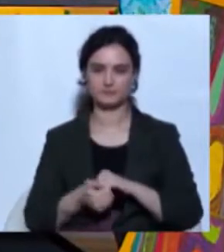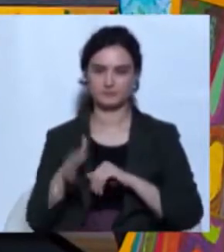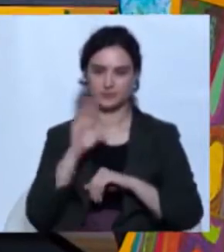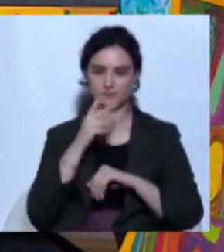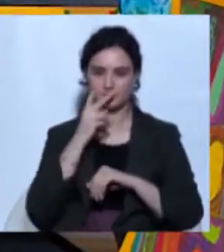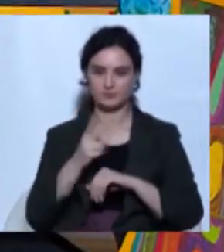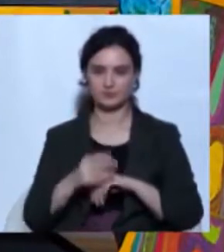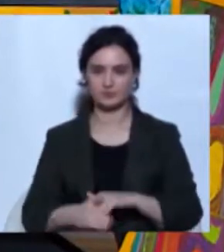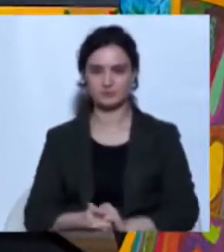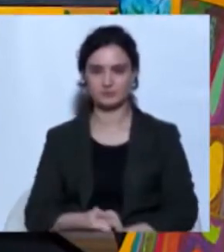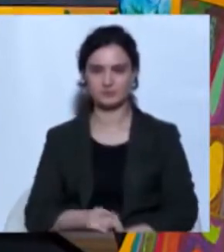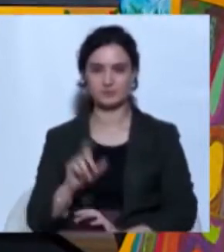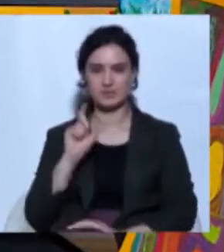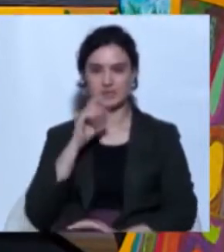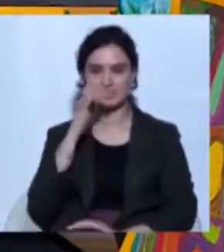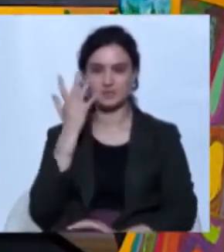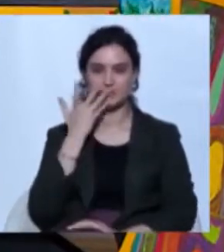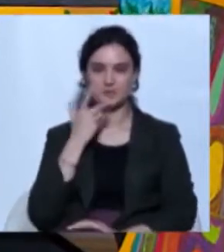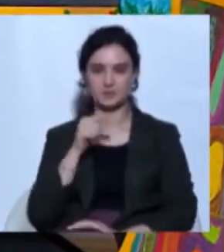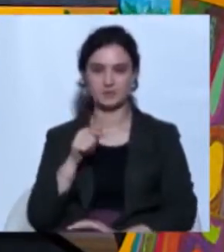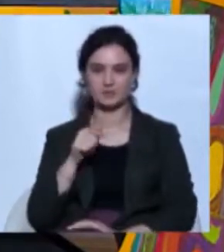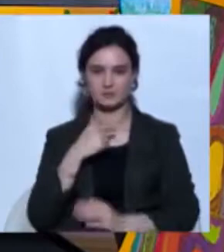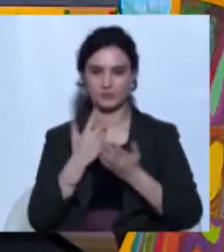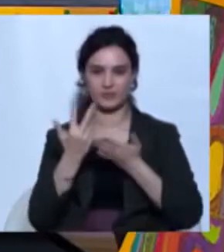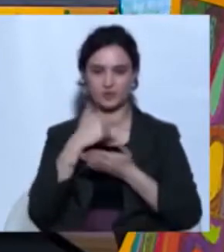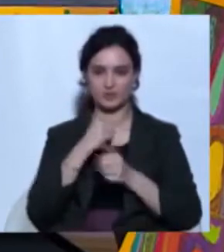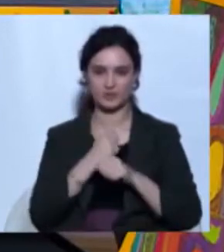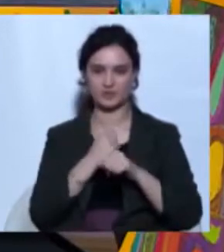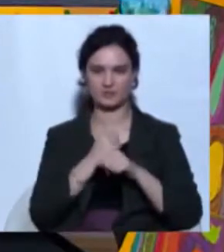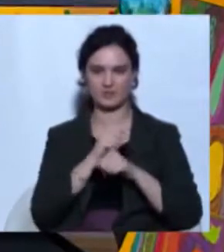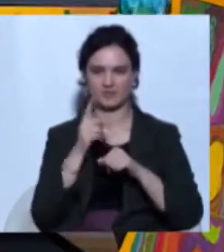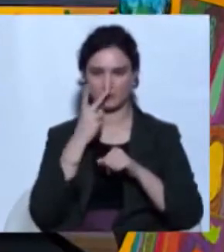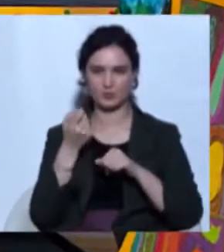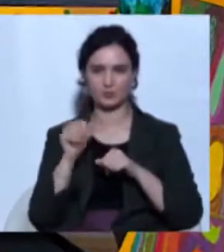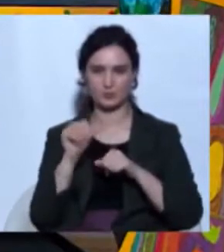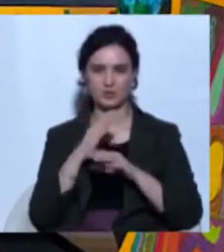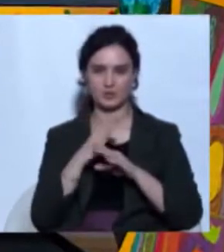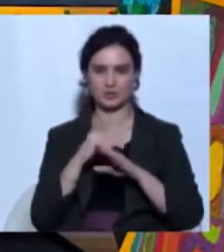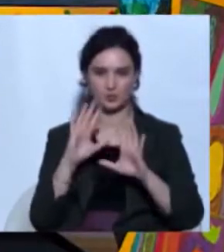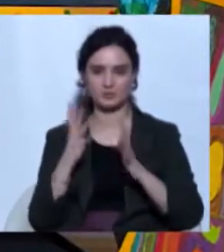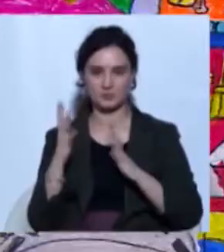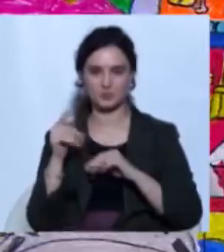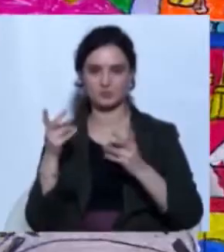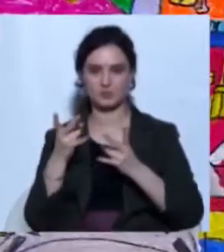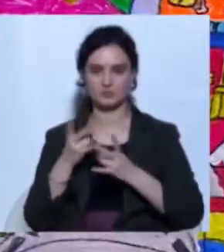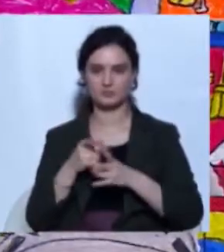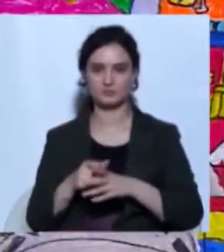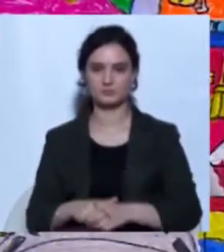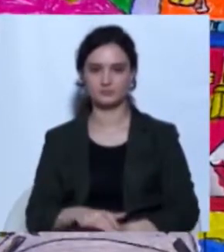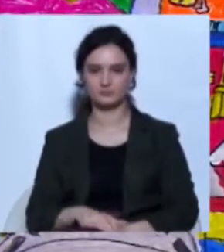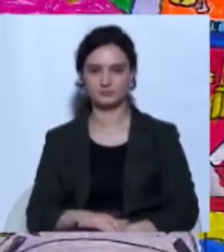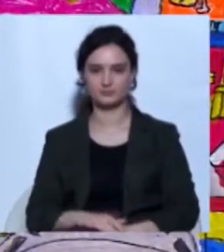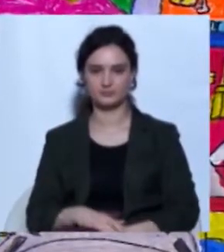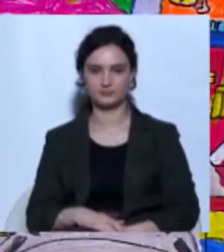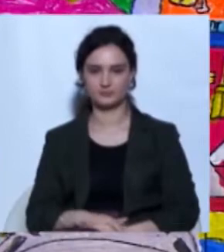ნახოთ. აი ცისფერი. მოვაჭრე ამას, თორე რაღაცა უშნოთ არის, უცბად. მოდი